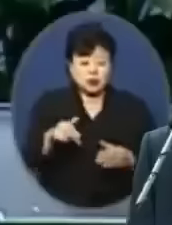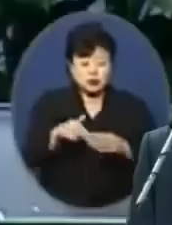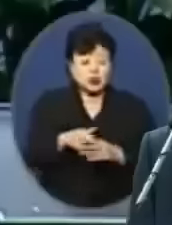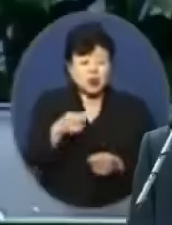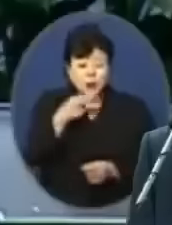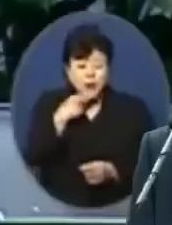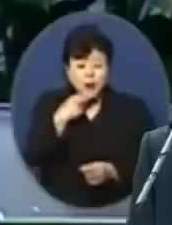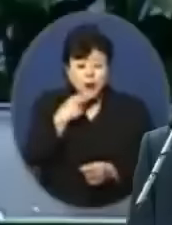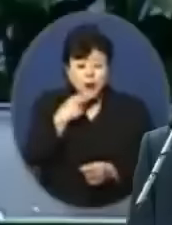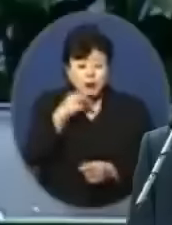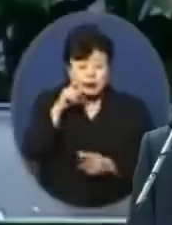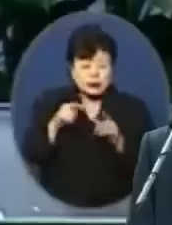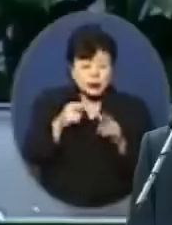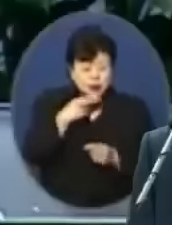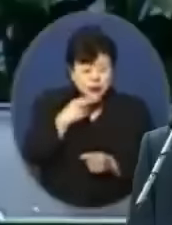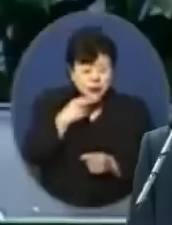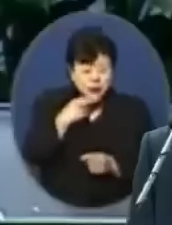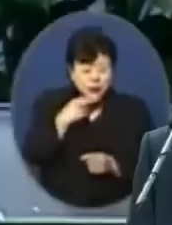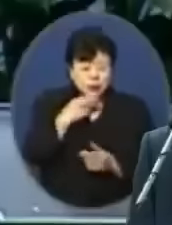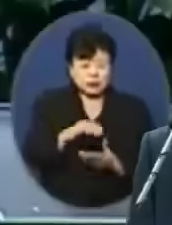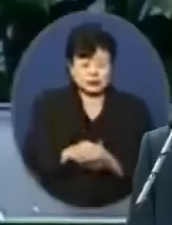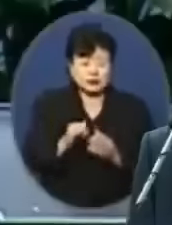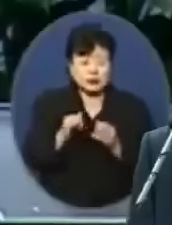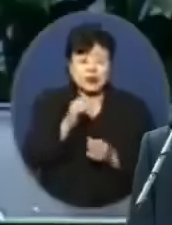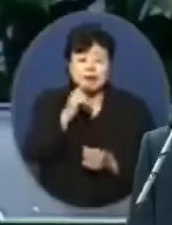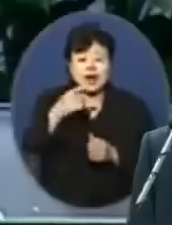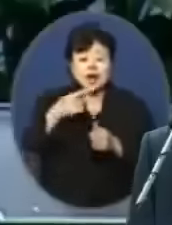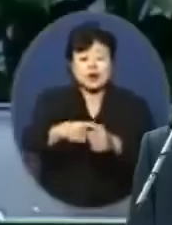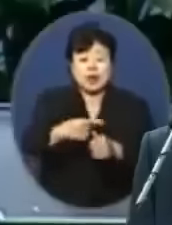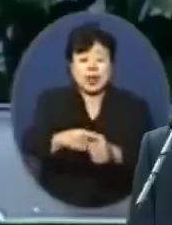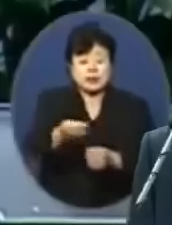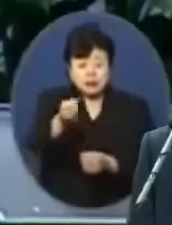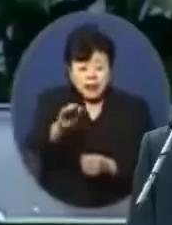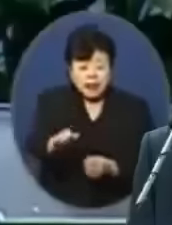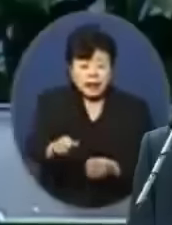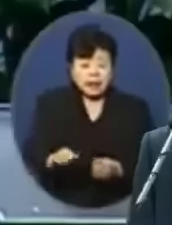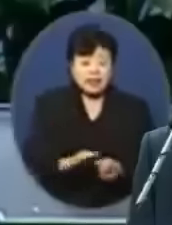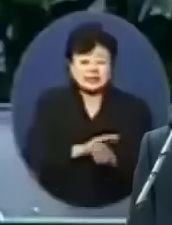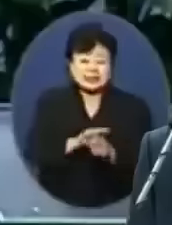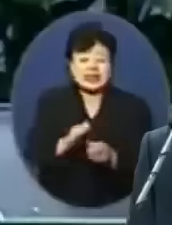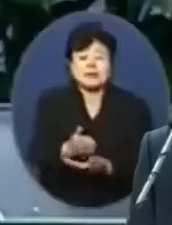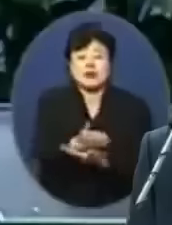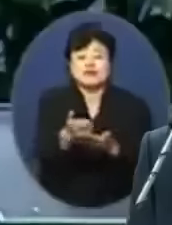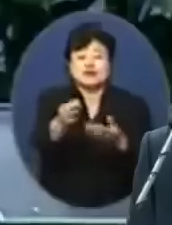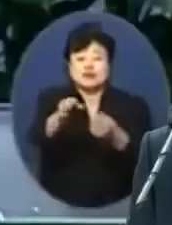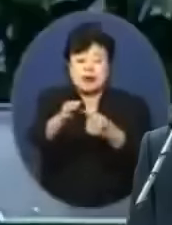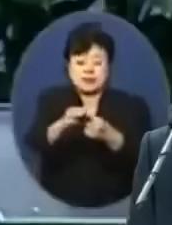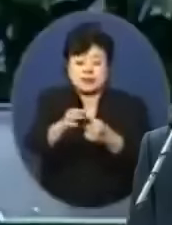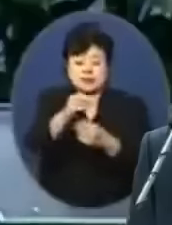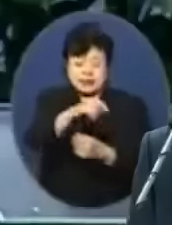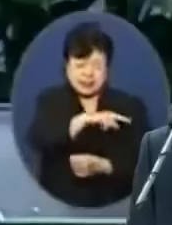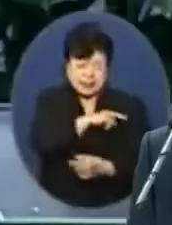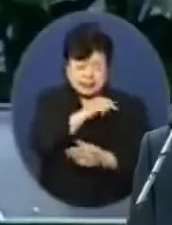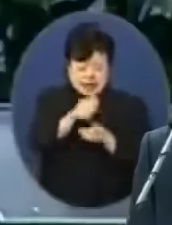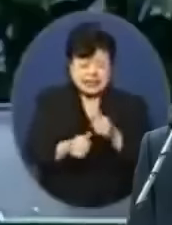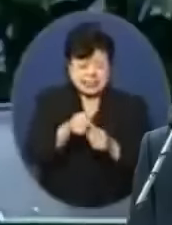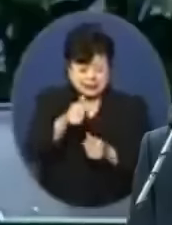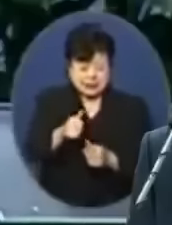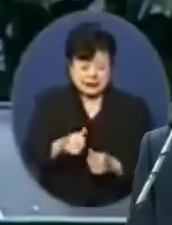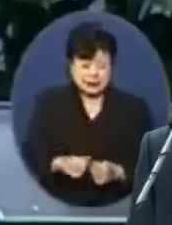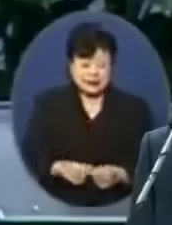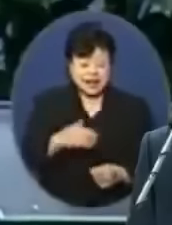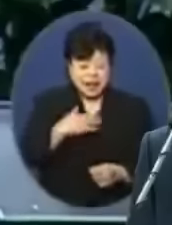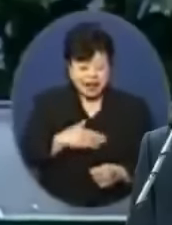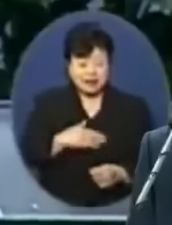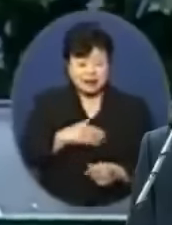종교도 없고 의식도 없는 사람이라고 욕을 할지라도 사랑을 베풀면 가장 하나님이